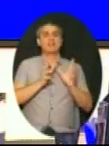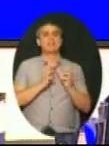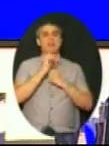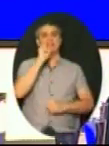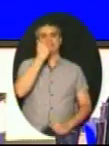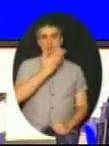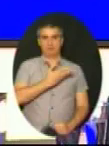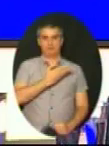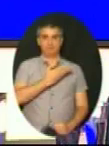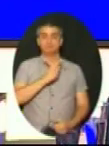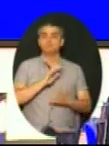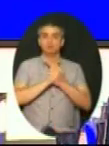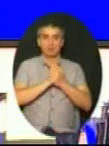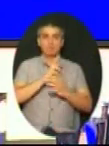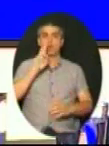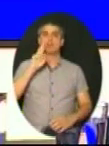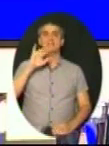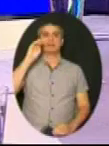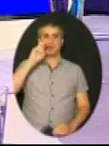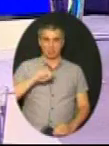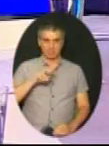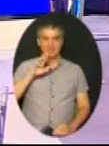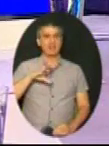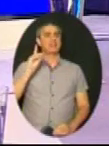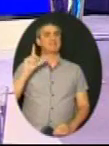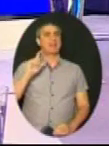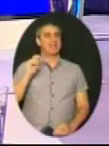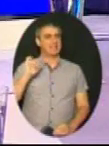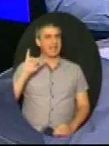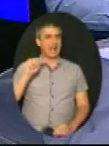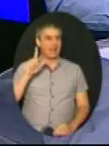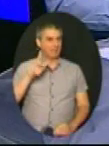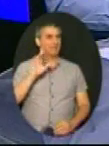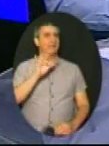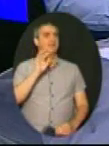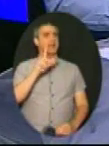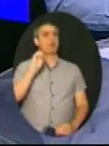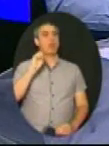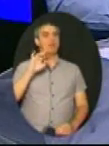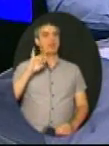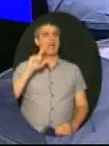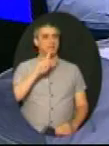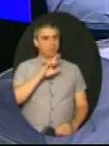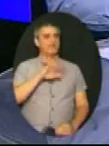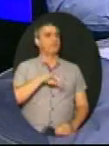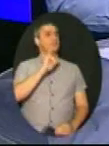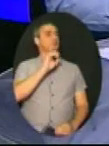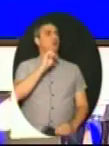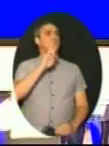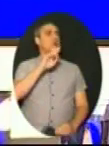המחנה הציוני. שלום לרוני רימון, שלום לדפנה ליאל, שלום לטל ממולד חיו ויהושע מר